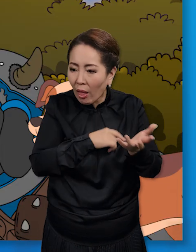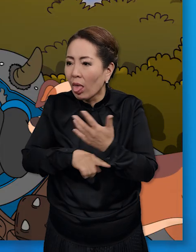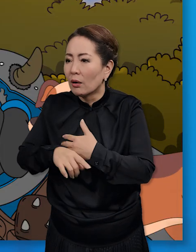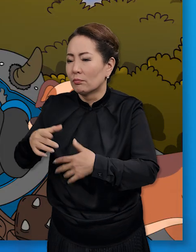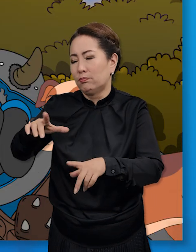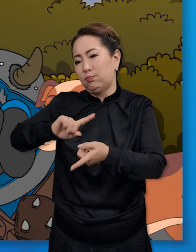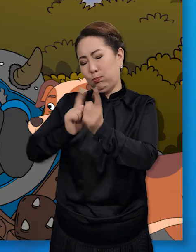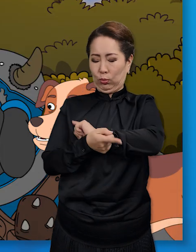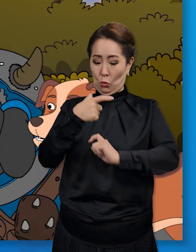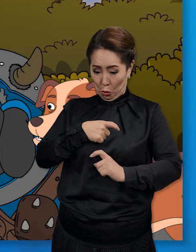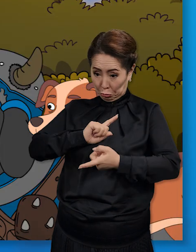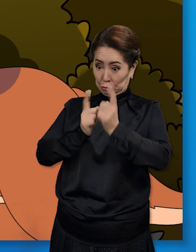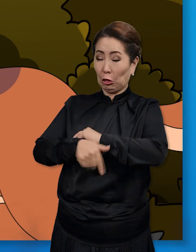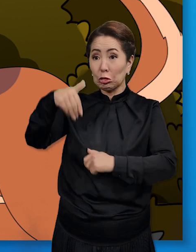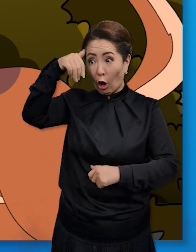бид нар аавтан таарсан штэ.